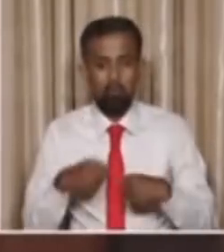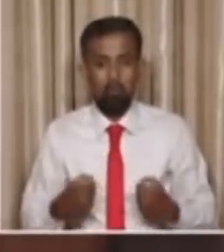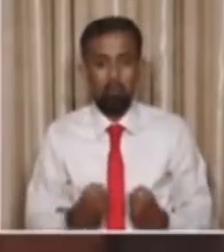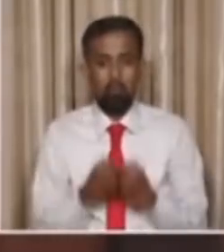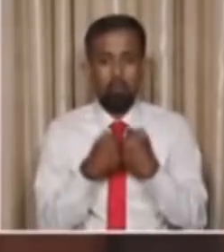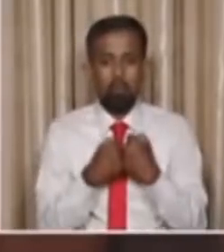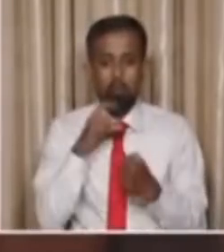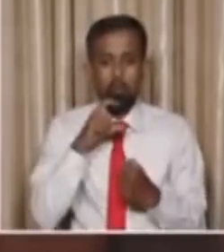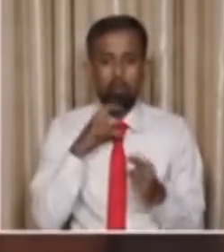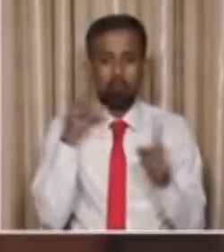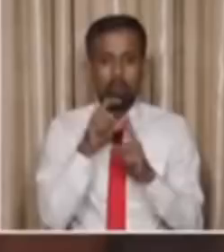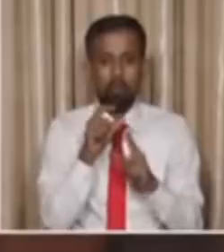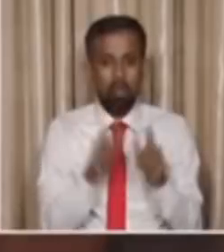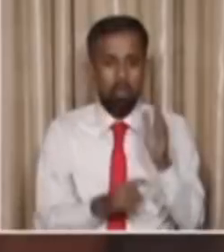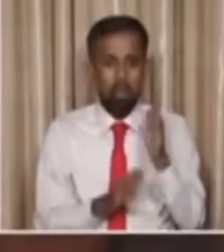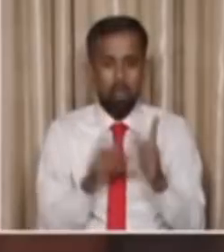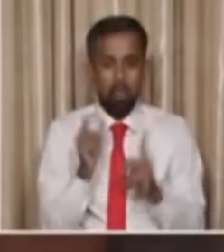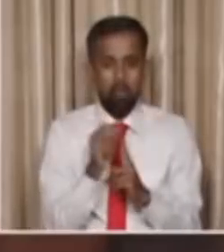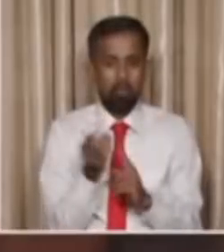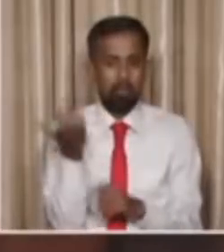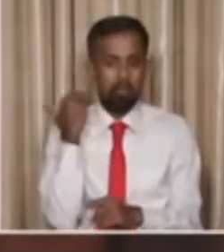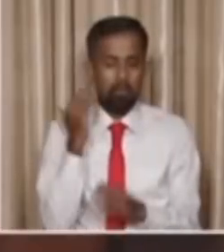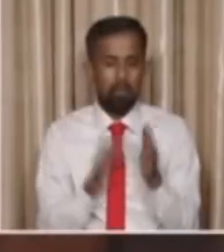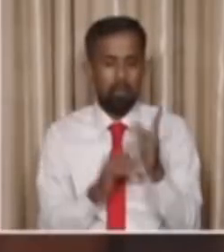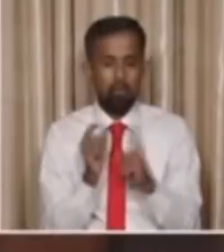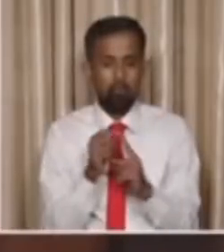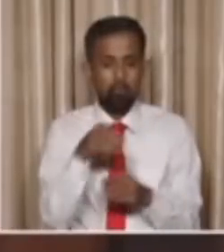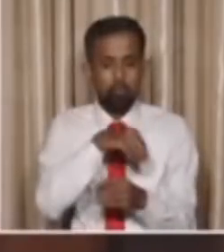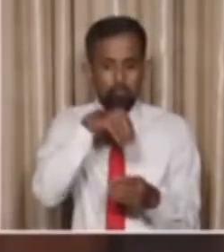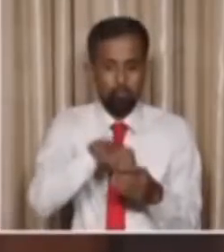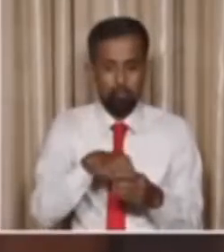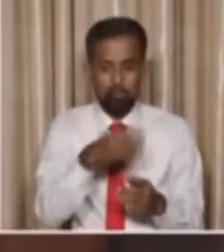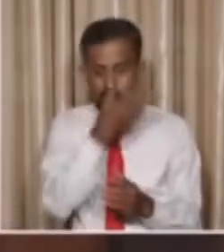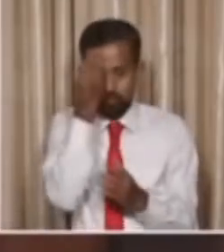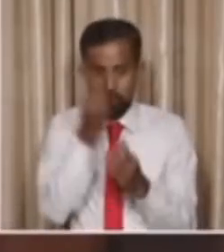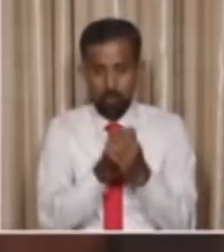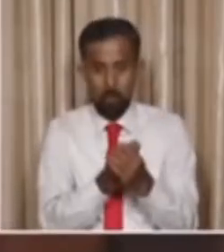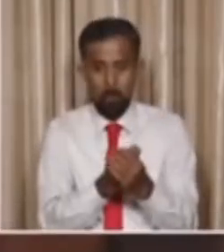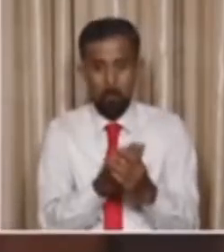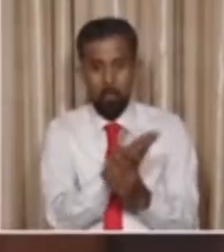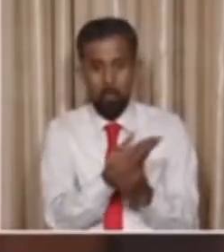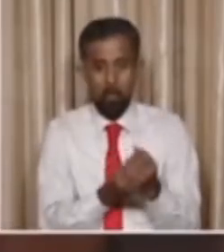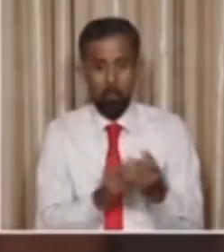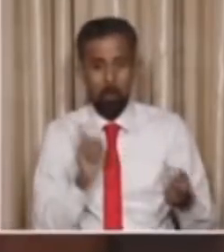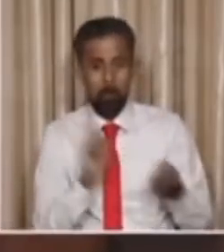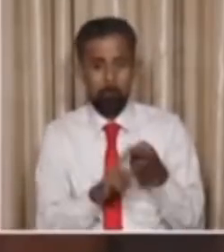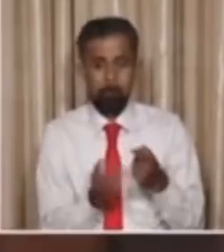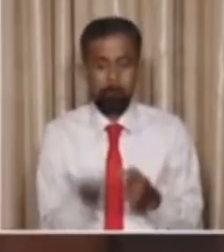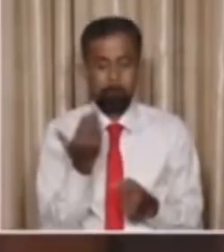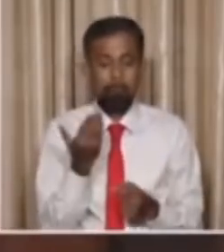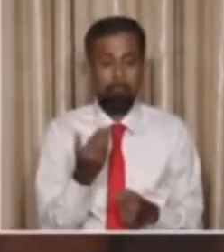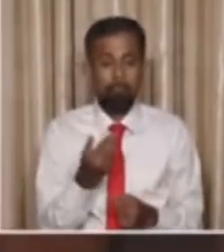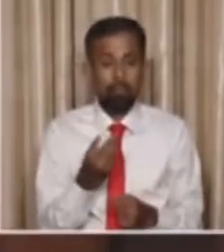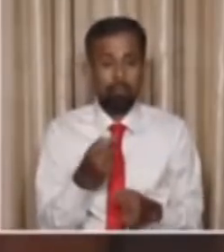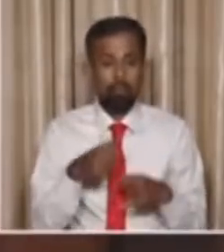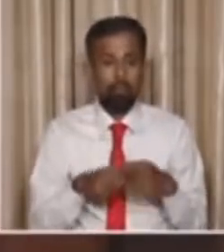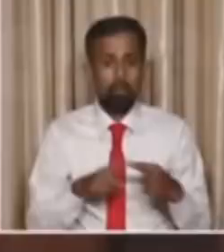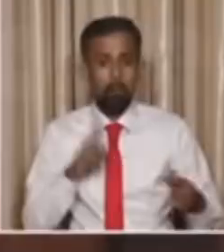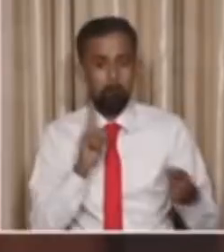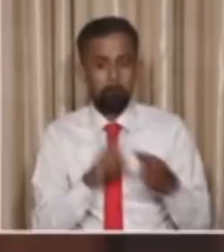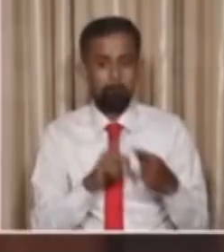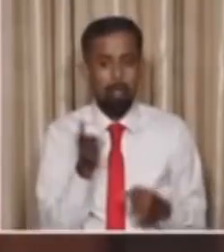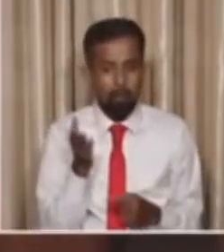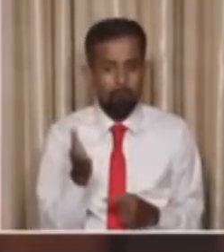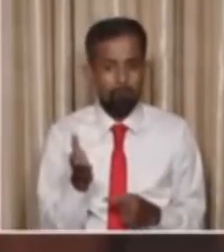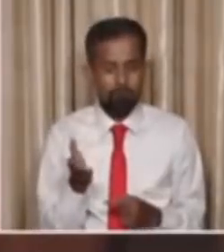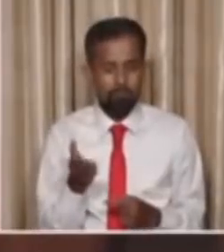කොළඹ දිස්ත්‍රික්කේ ඇමතිවරුන් අස්සේ හිටපු ඇමතිවරුන් අස්සේ මේ ජාතිවාදී අවශ්‍යල අපි කොහොමද ඡන්ද වැඩිපුර ගන්න කියලා මනාප ගේම් එකකුත් වෙනවා මේක අස්සේ.